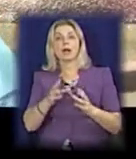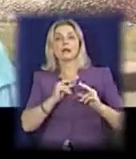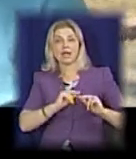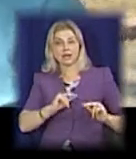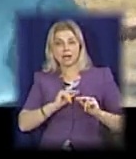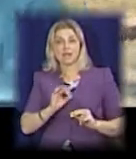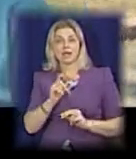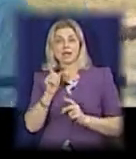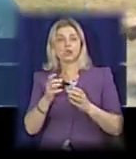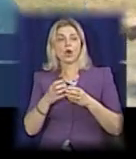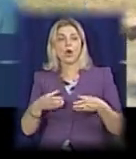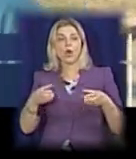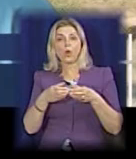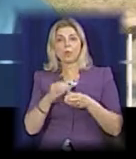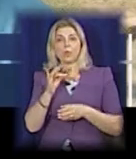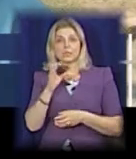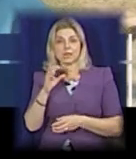миру.